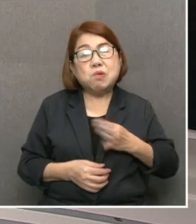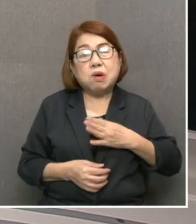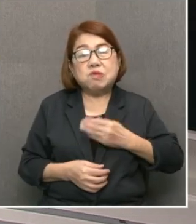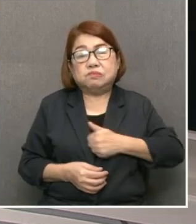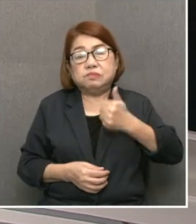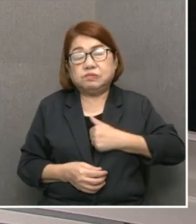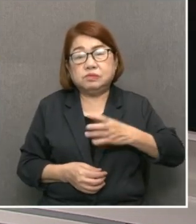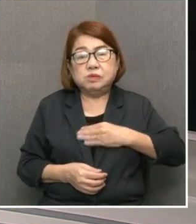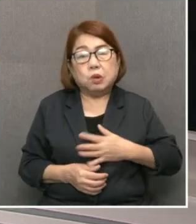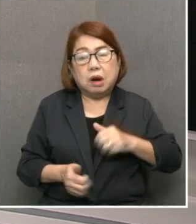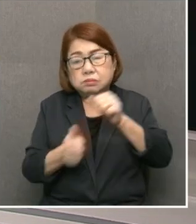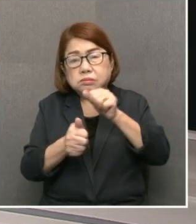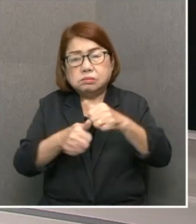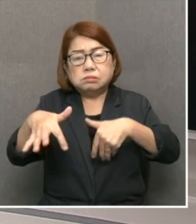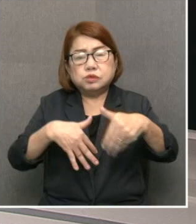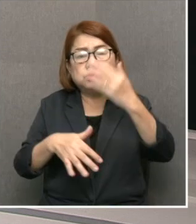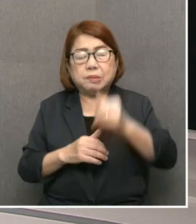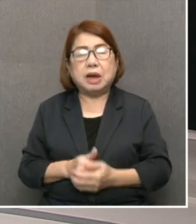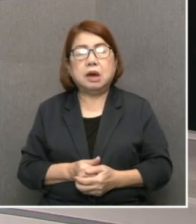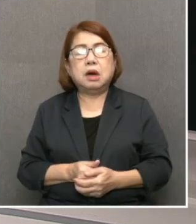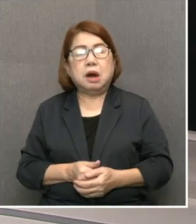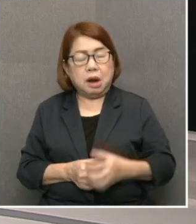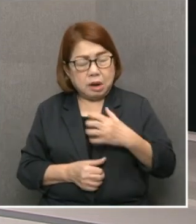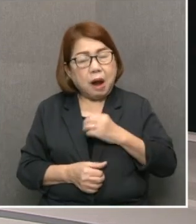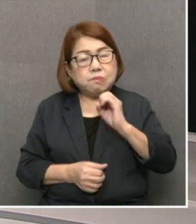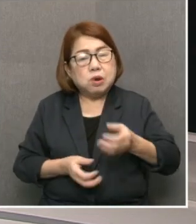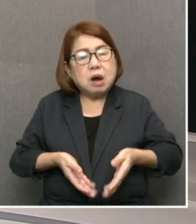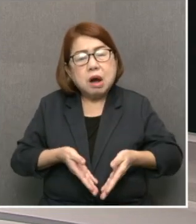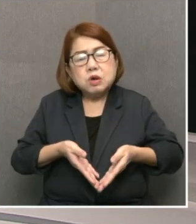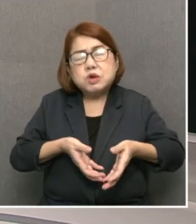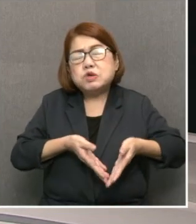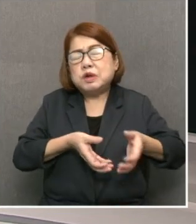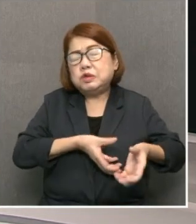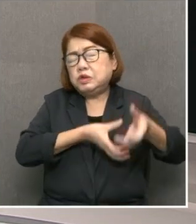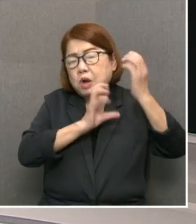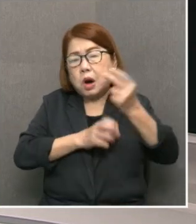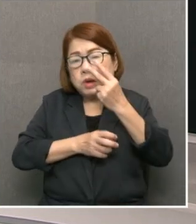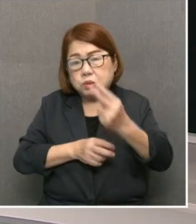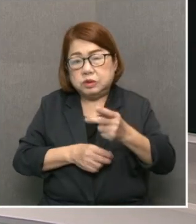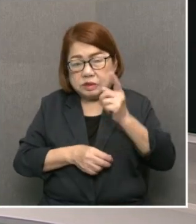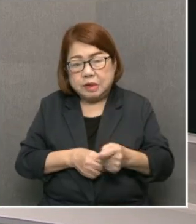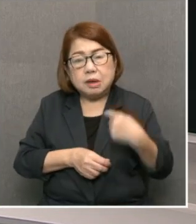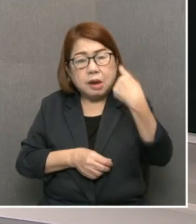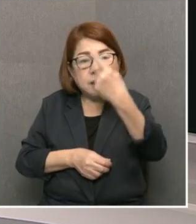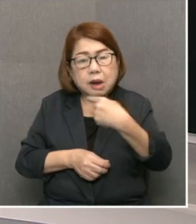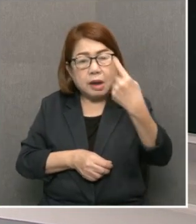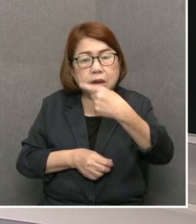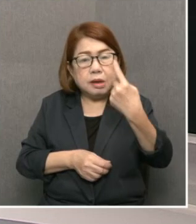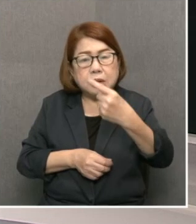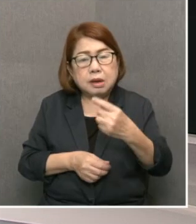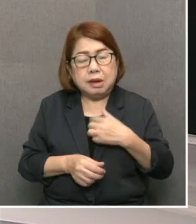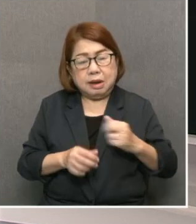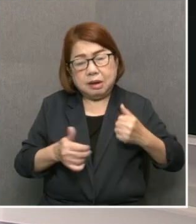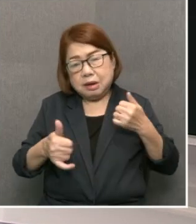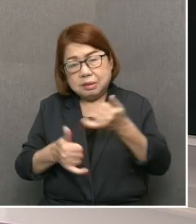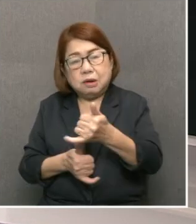ทำค่ะอยากให้ไปดูเรื่องของต้นต่อนะไปค้นหาต้นต่อเลยว่าคนที่เป็นคนลงพื้นที่ไปทำลายทรัพย์สิน